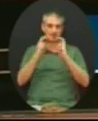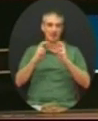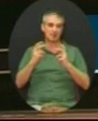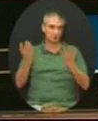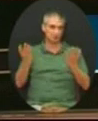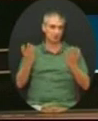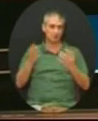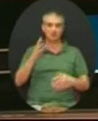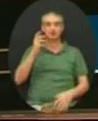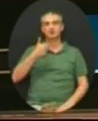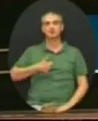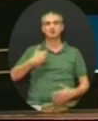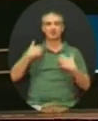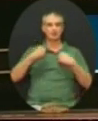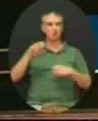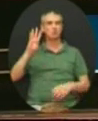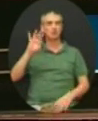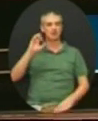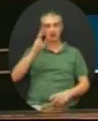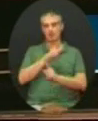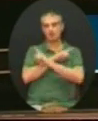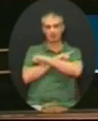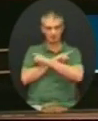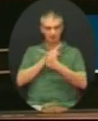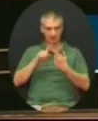עמותות, בוגי אלון גם נמנע, ארדן